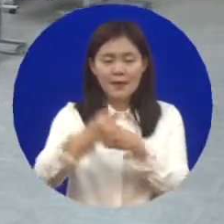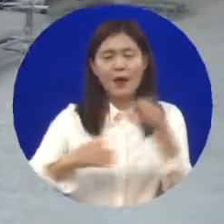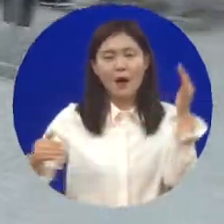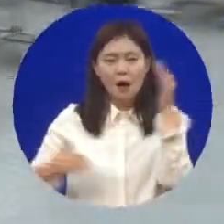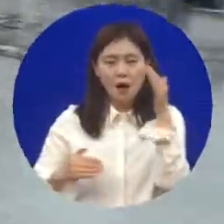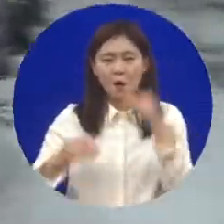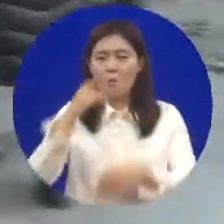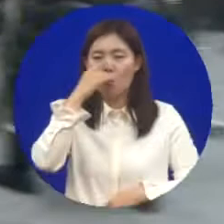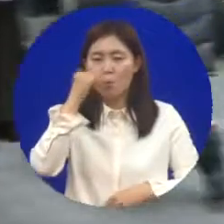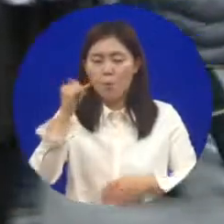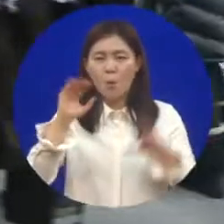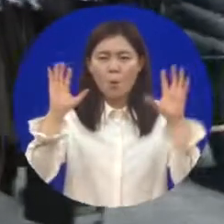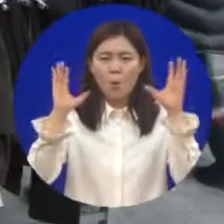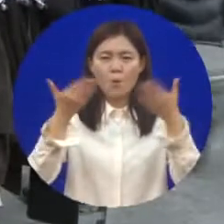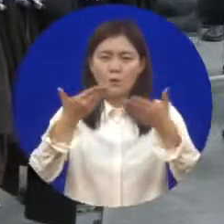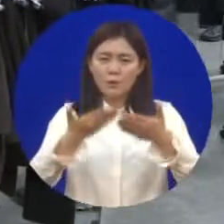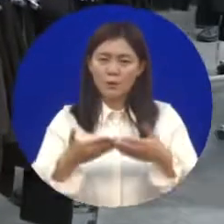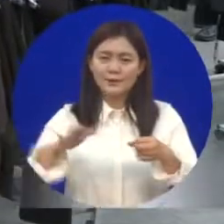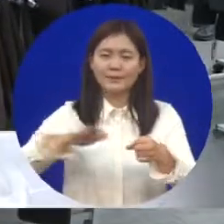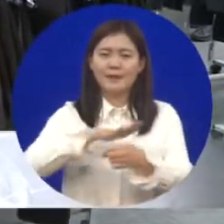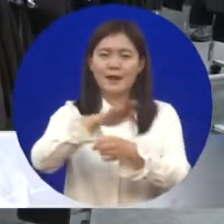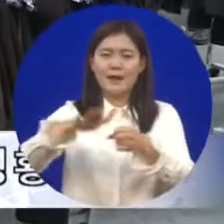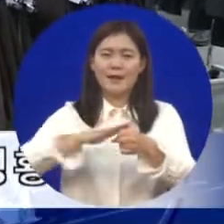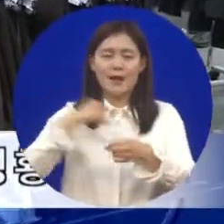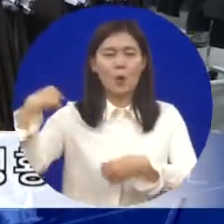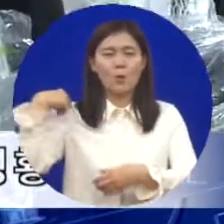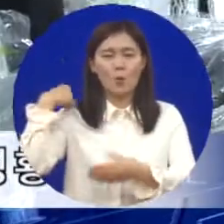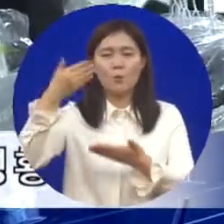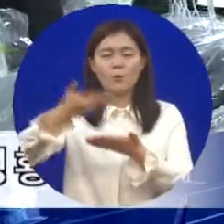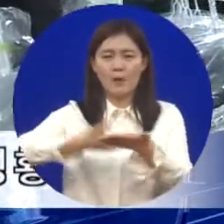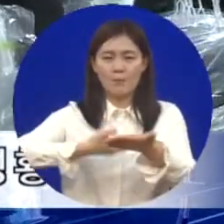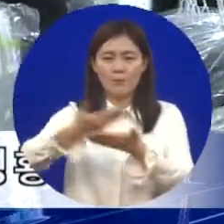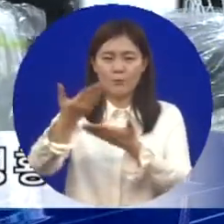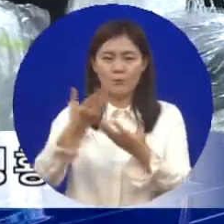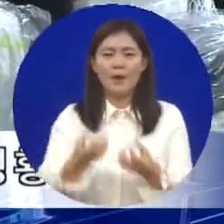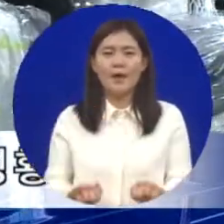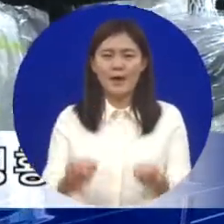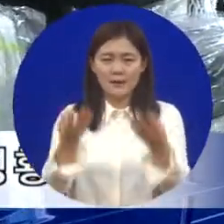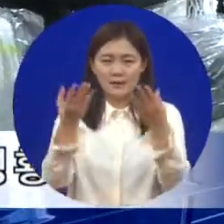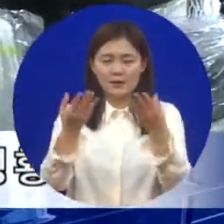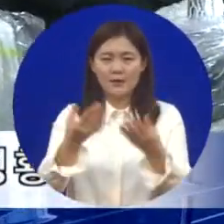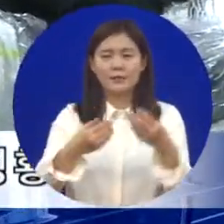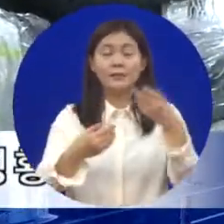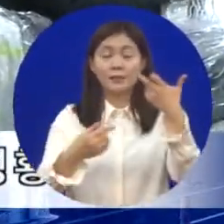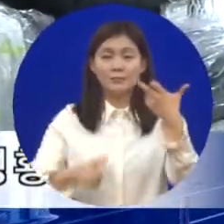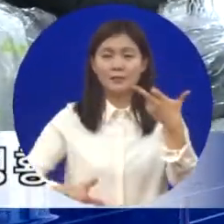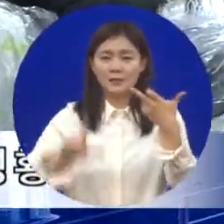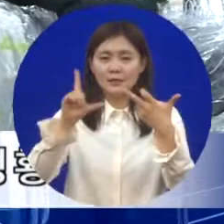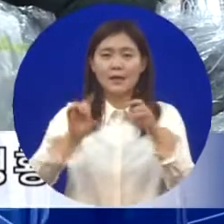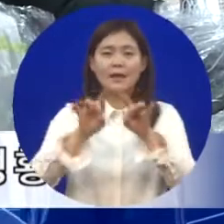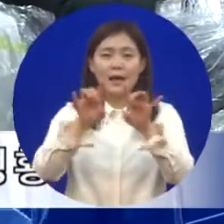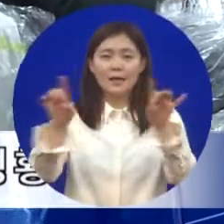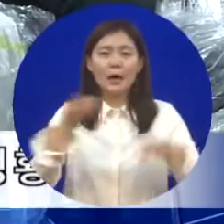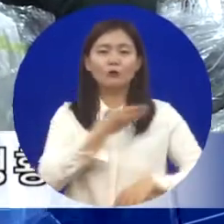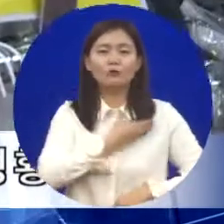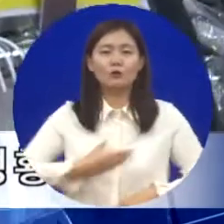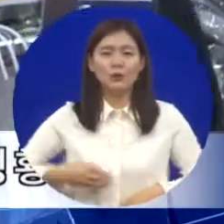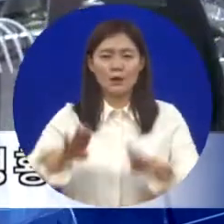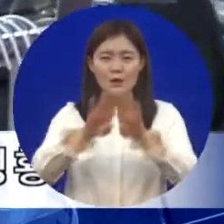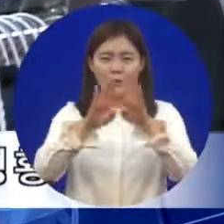매년 학부모와 학생들의 큰 호응을 얻고 있는 사랑의 교복 나눔 행사가 17일 처인 기흥 수지구에서 각각